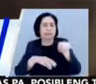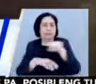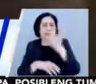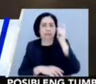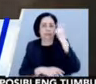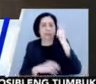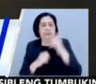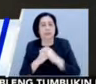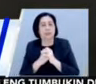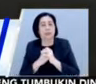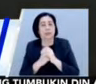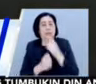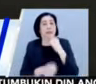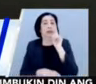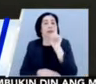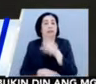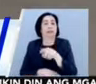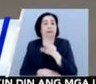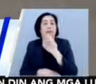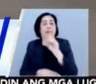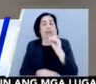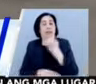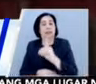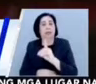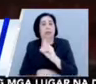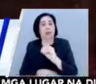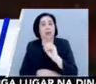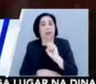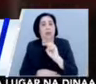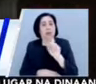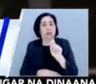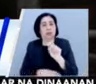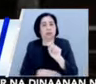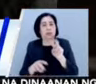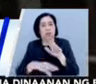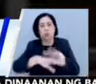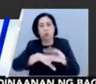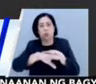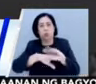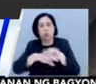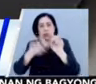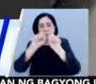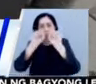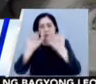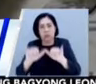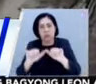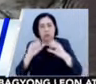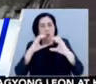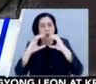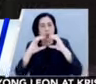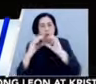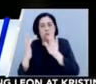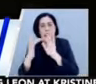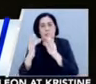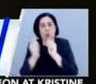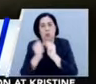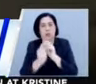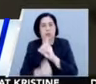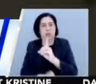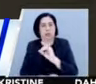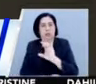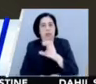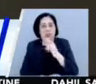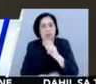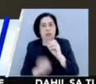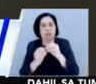inatasan na ang Department of Science and Technology na paigtingin ng mga warning system at komunikasyon sa DG para mas mabilis na maiparating